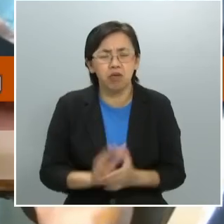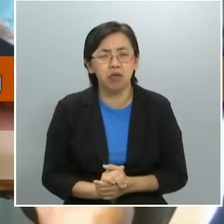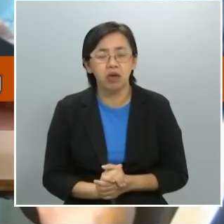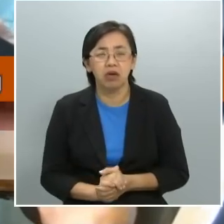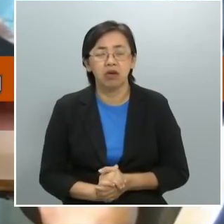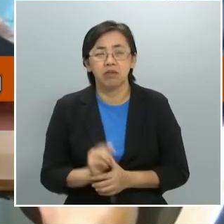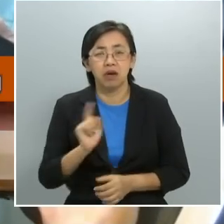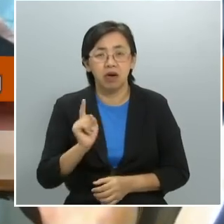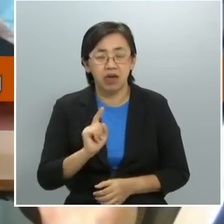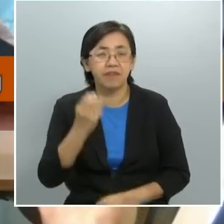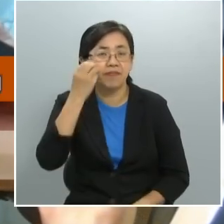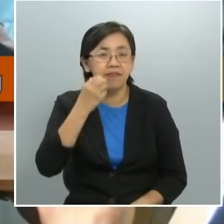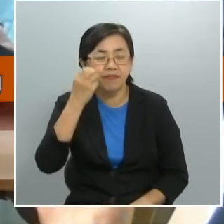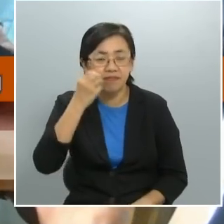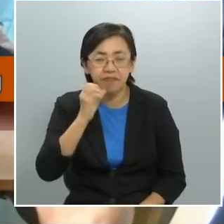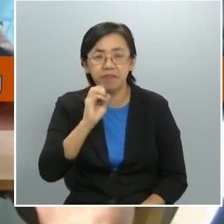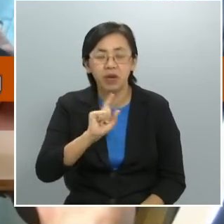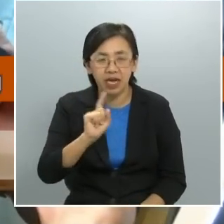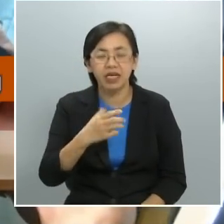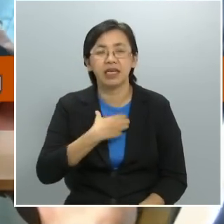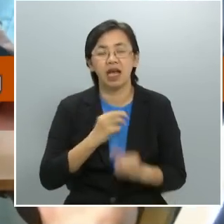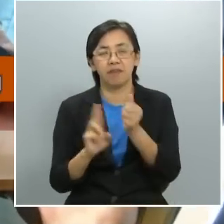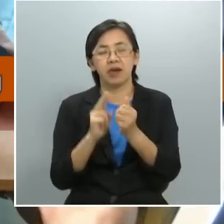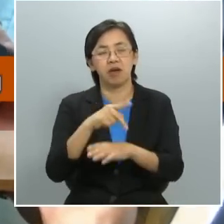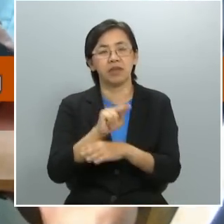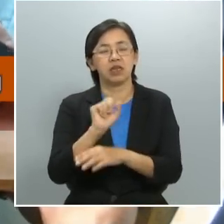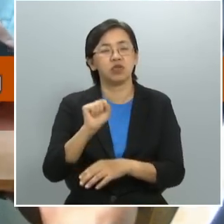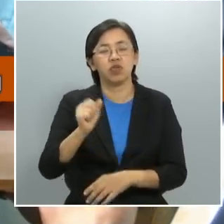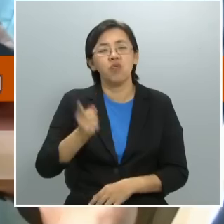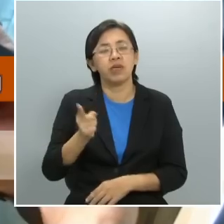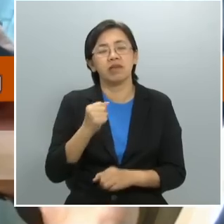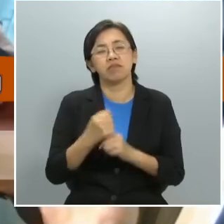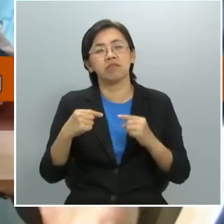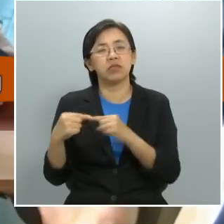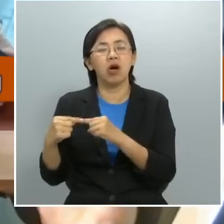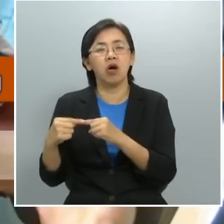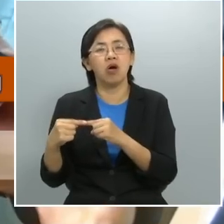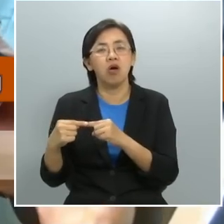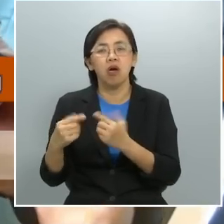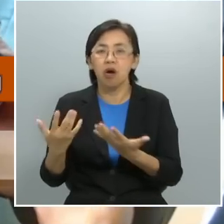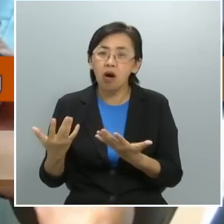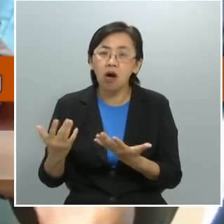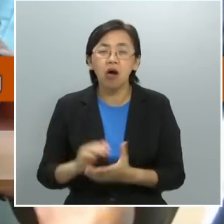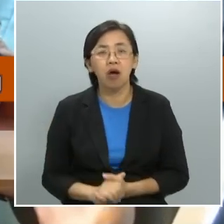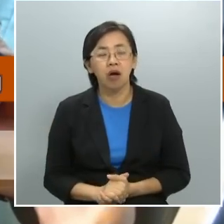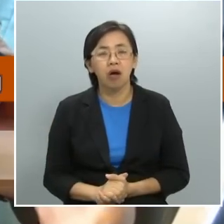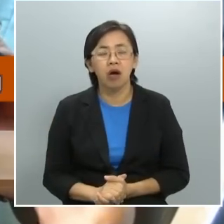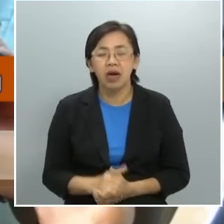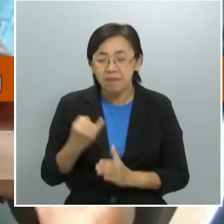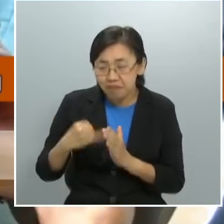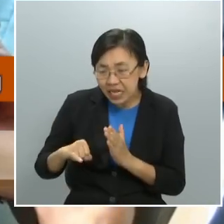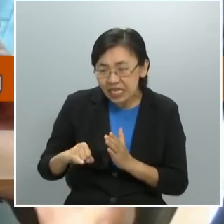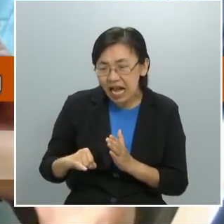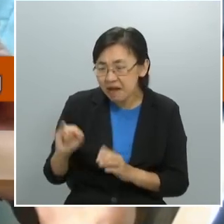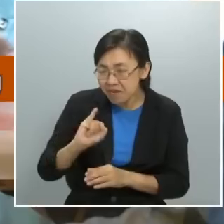ที่คุณปฏิพัฒน์ยืนยันว่าจะทำหน้าที่รองประธานสภาต่อไม่ได้เป็นการยุติสมาชิกด้วยข้อกล่าวหาอะไรที่